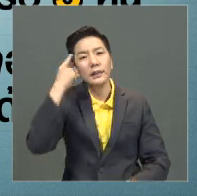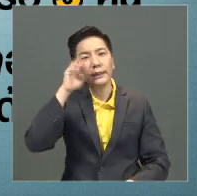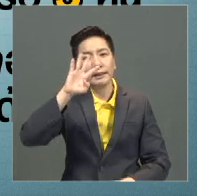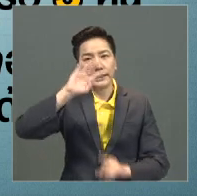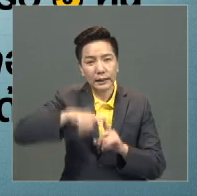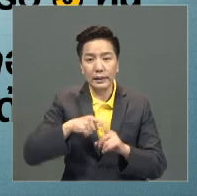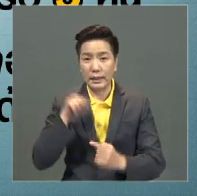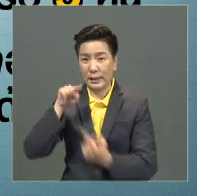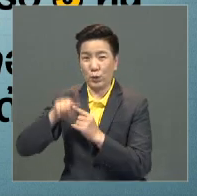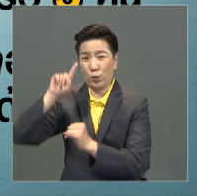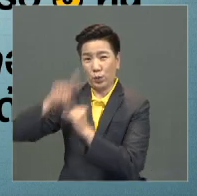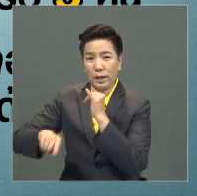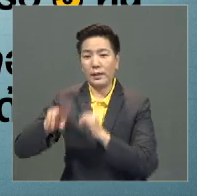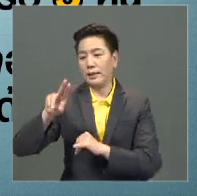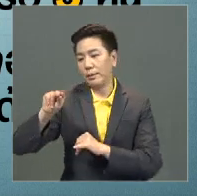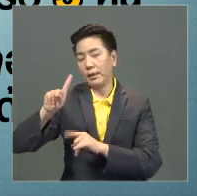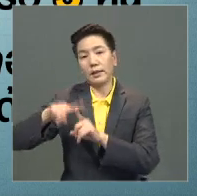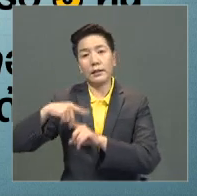ตุลาคมไก่ที่ได้รับเสร็จแล้วอย่าลืมใช้สิทธิ์ภายในวันที่3